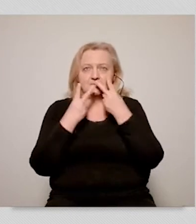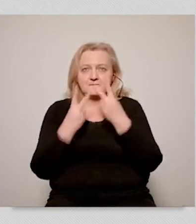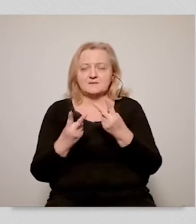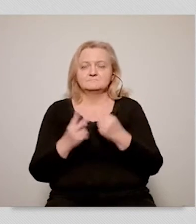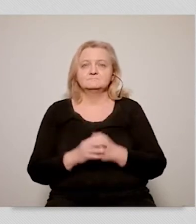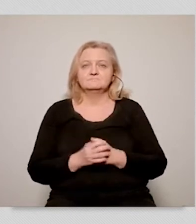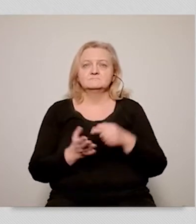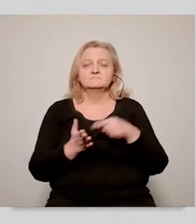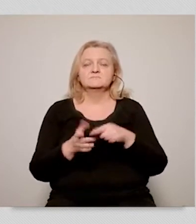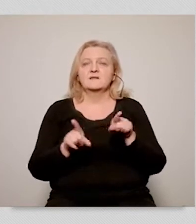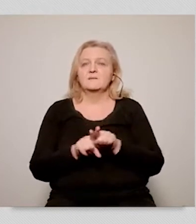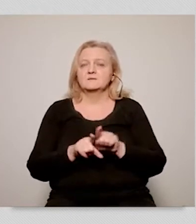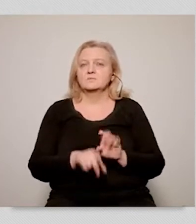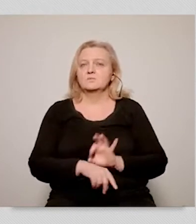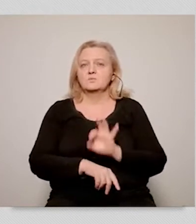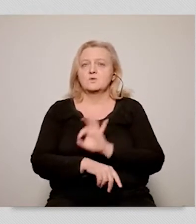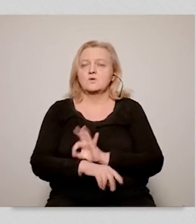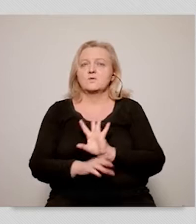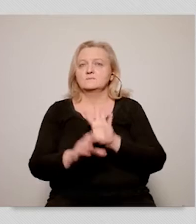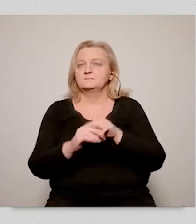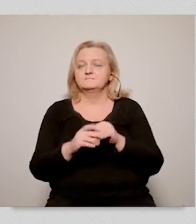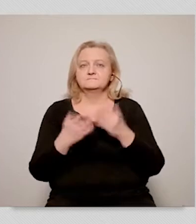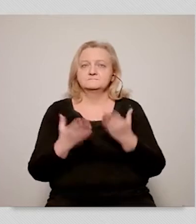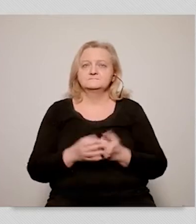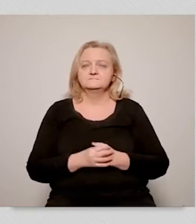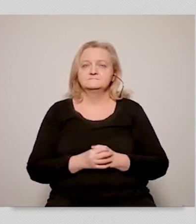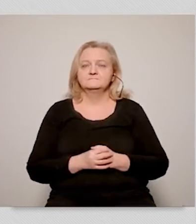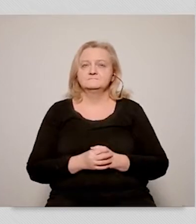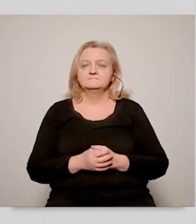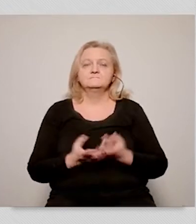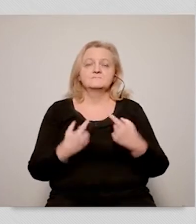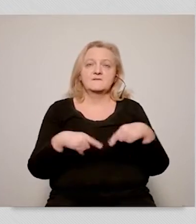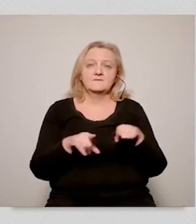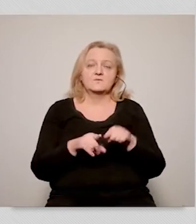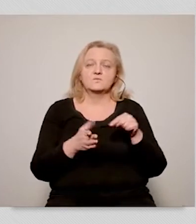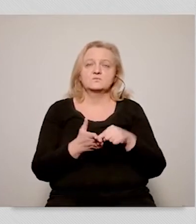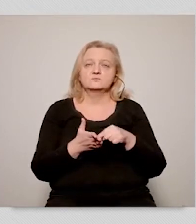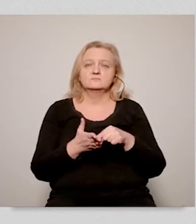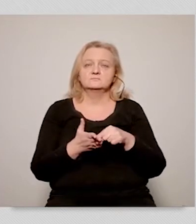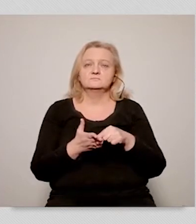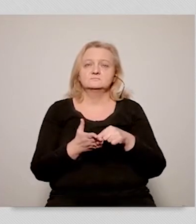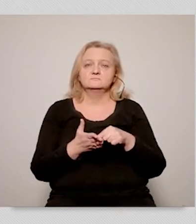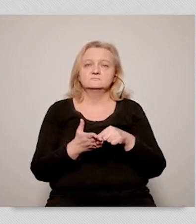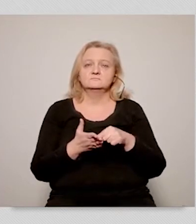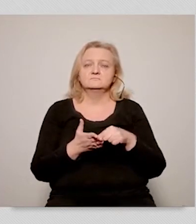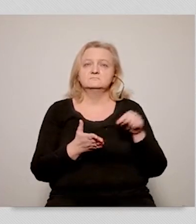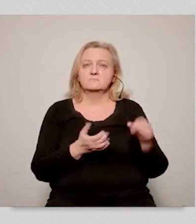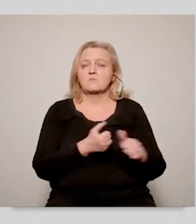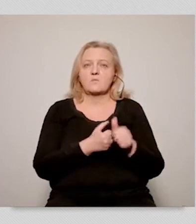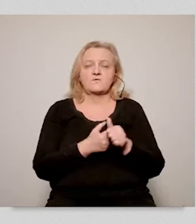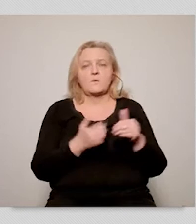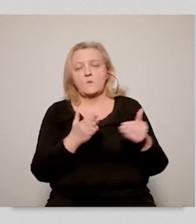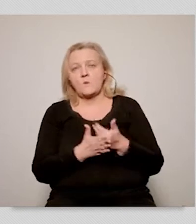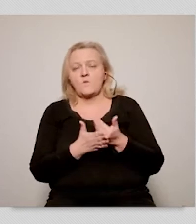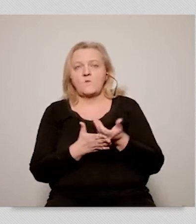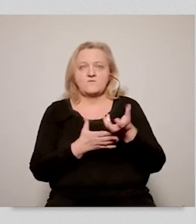że jest to też projekt, który będzie, którego realizacja będzie źródłem nowych napięć,